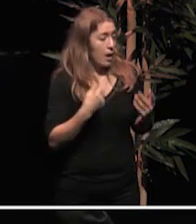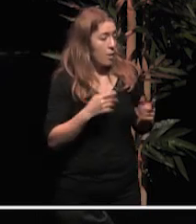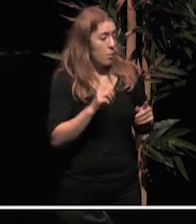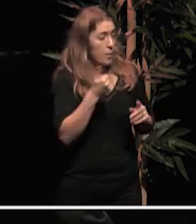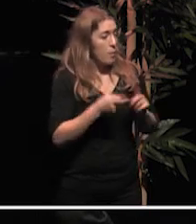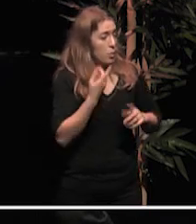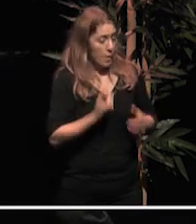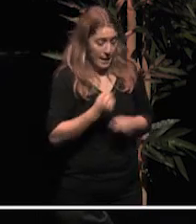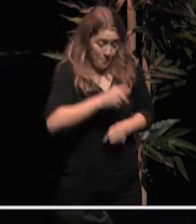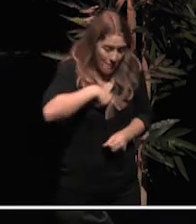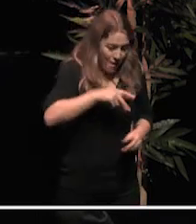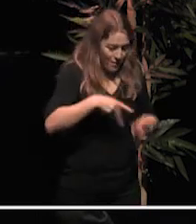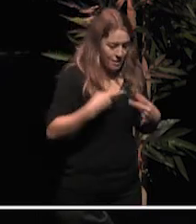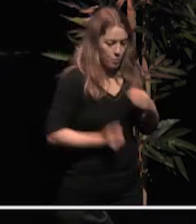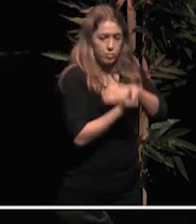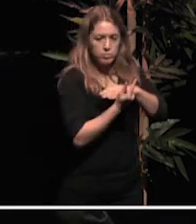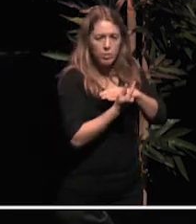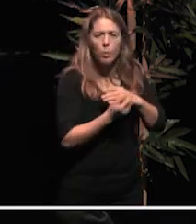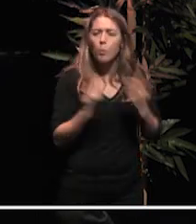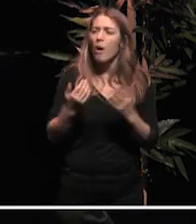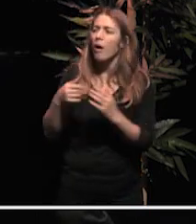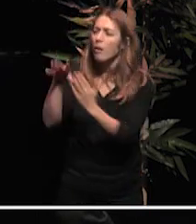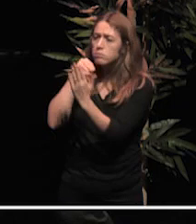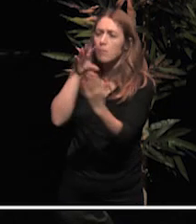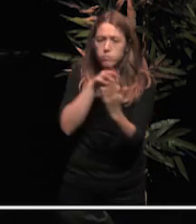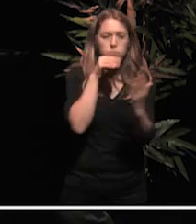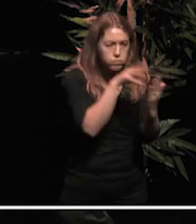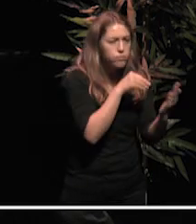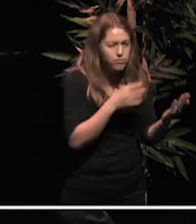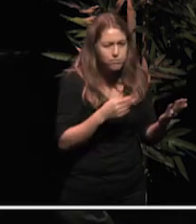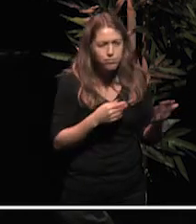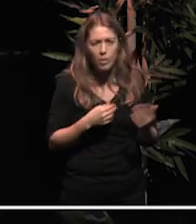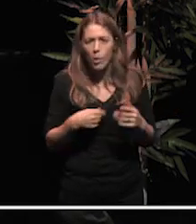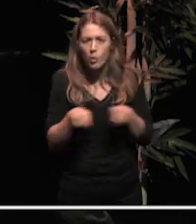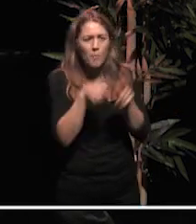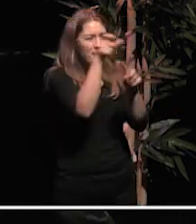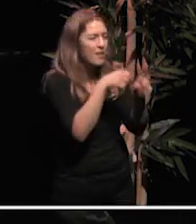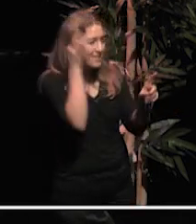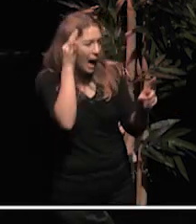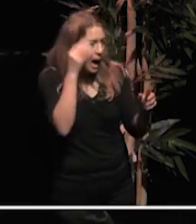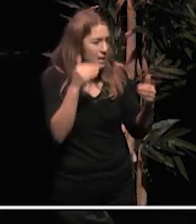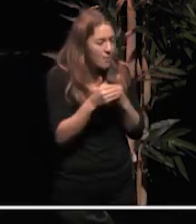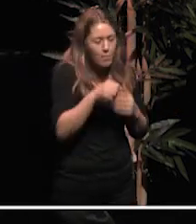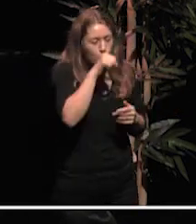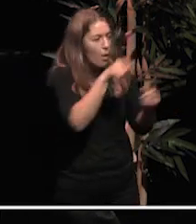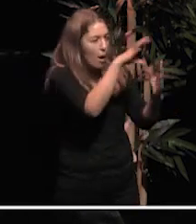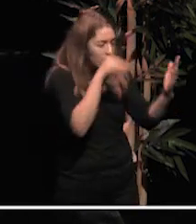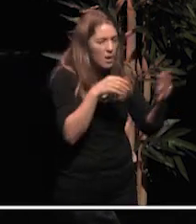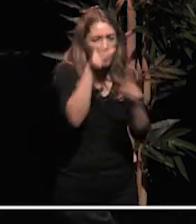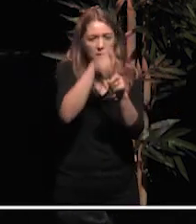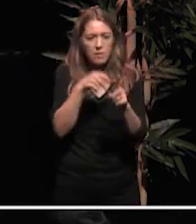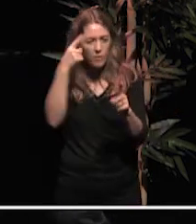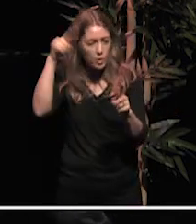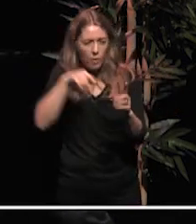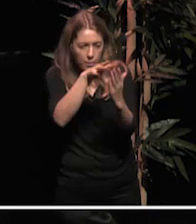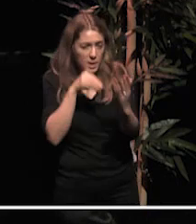C'est-à-dire créer une vie originale. Plutôt que de copier une vie, de copier un acteur de cinéma, une personnalité politique, un philosophe, plutôt que